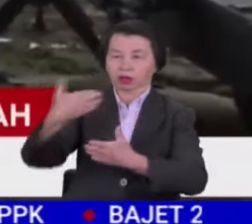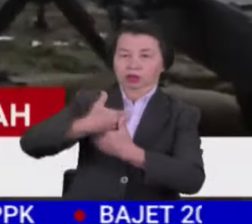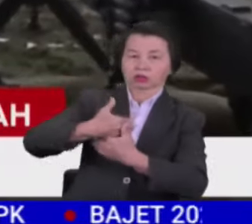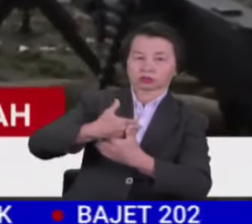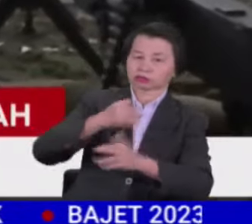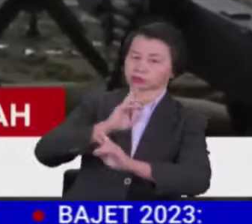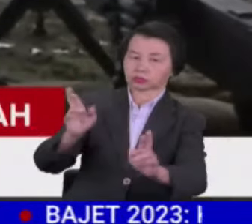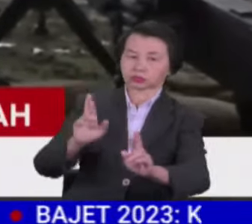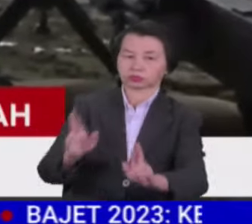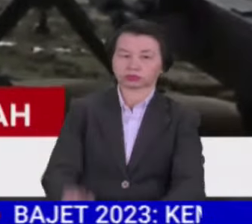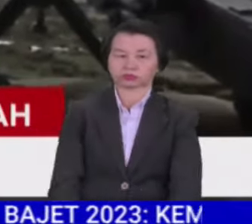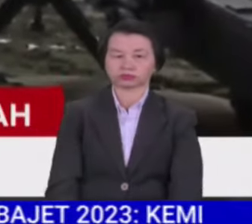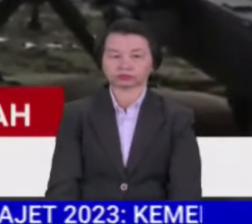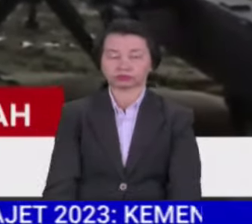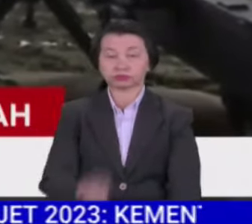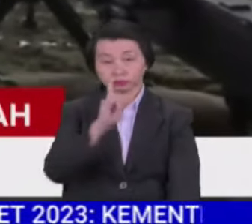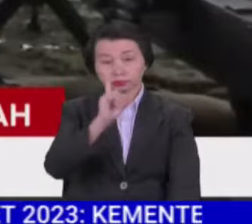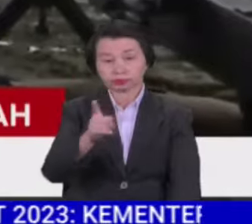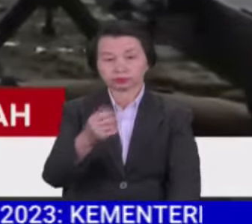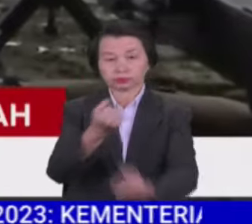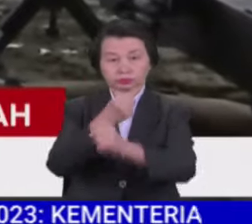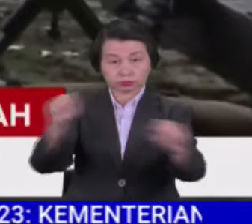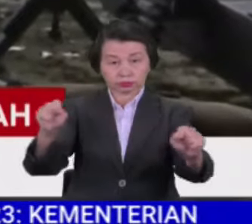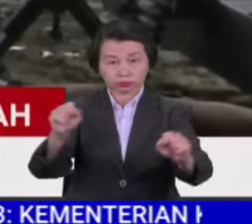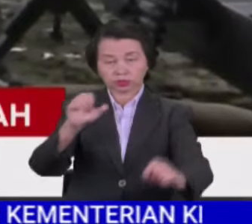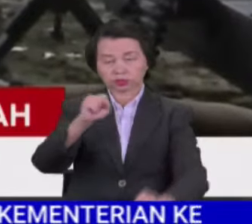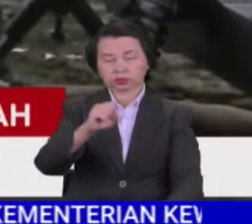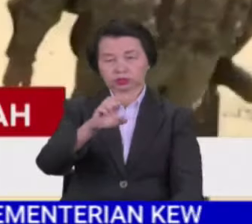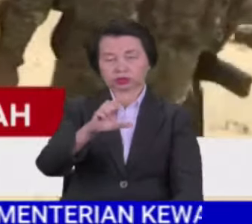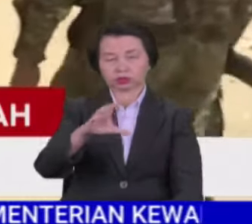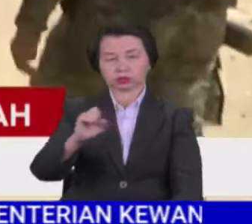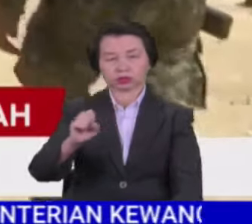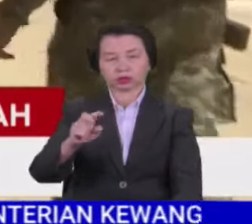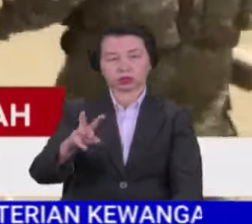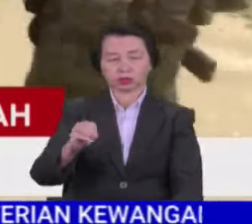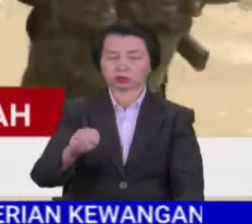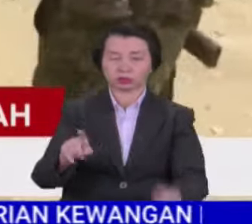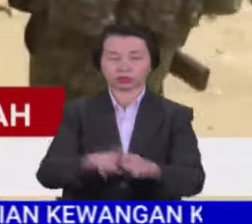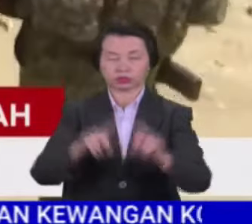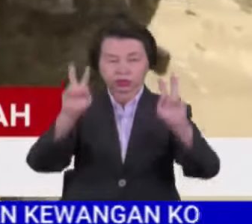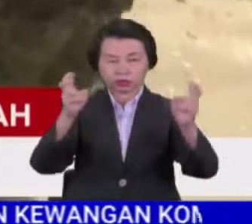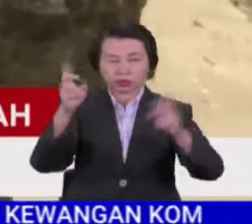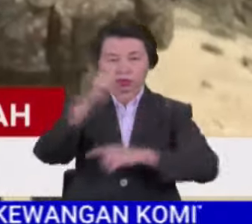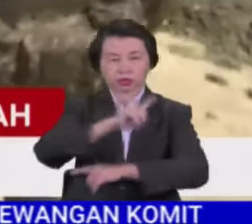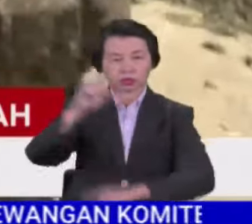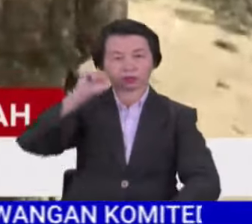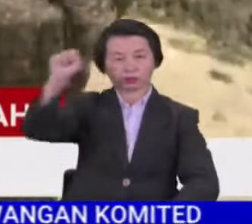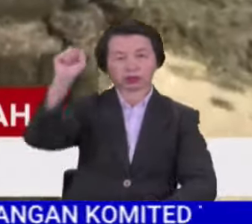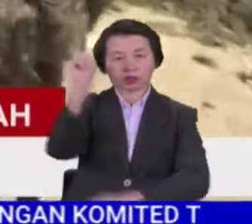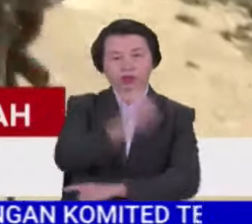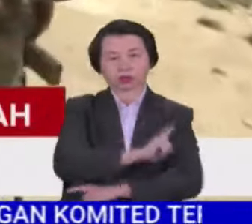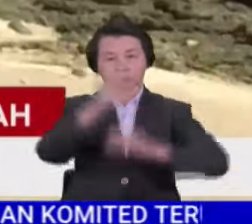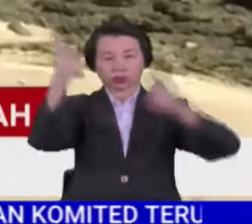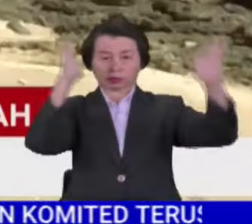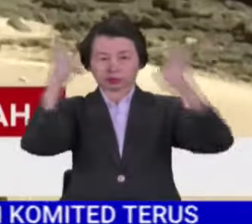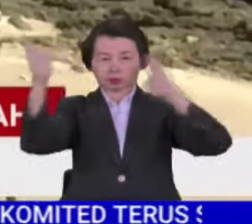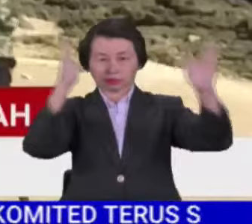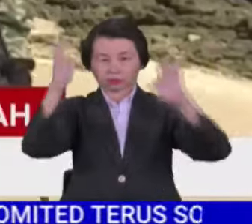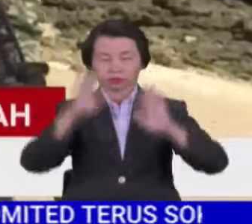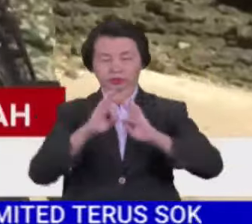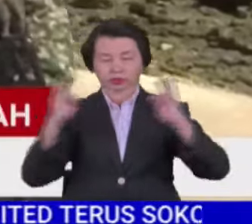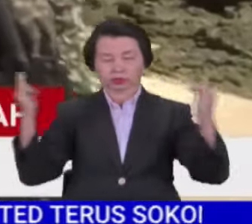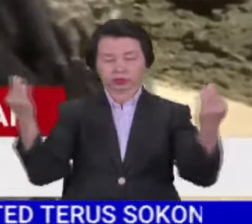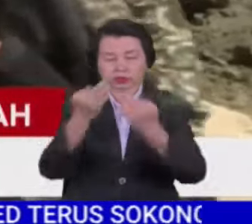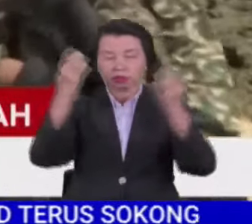karena sudah pasti kesiapsiagaan S.Kom selama ini seiring tema hari kebangsaan dan hari Malaysia yaitu